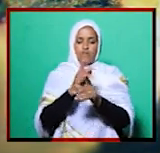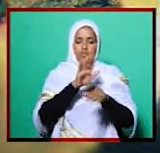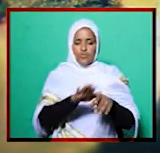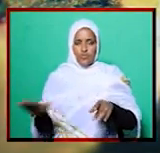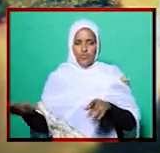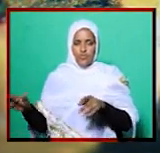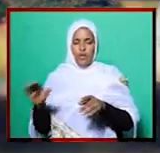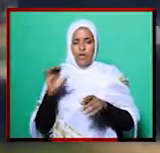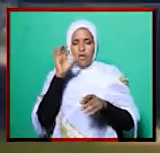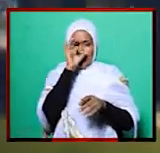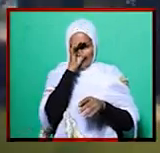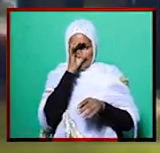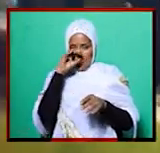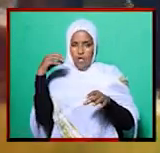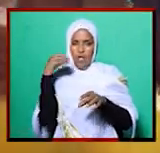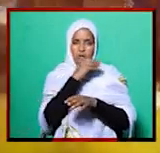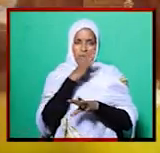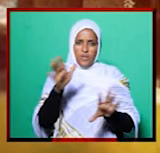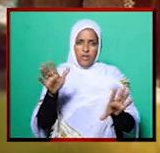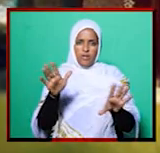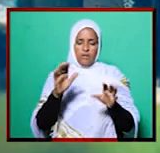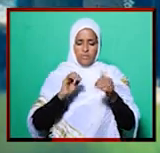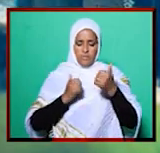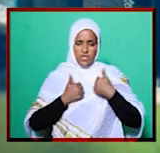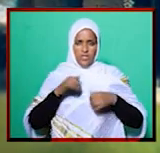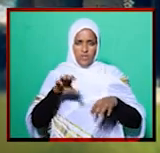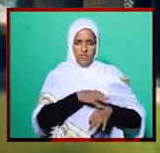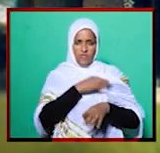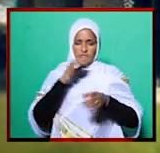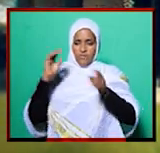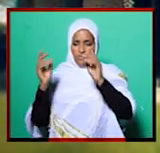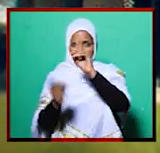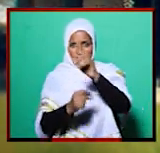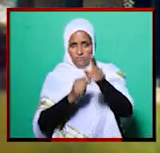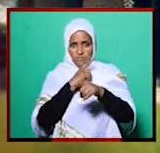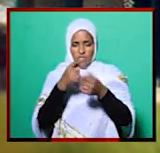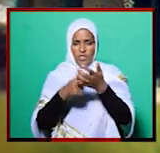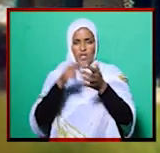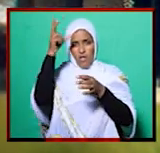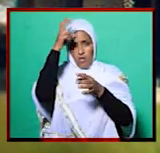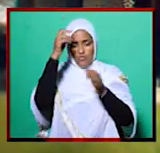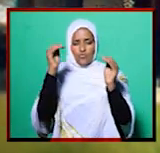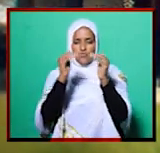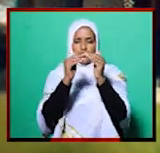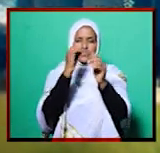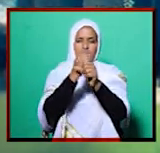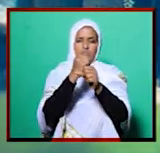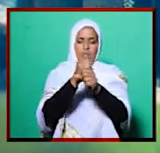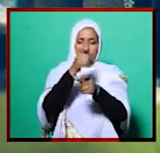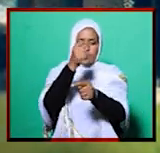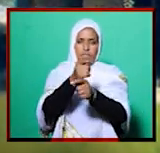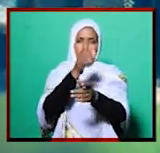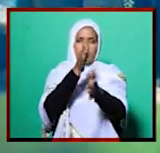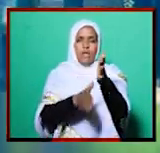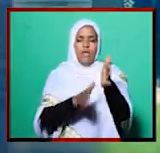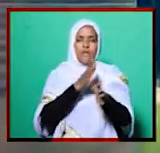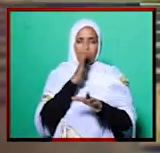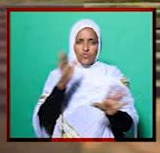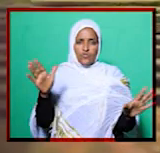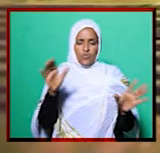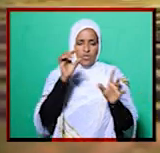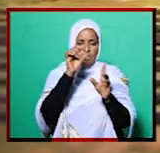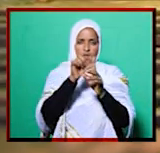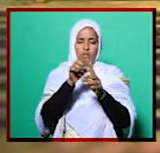በተኩላዎች እንዳይነጠቁ፣ በጥርጥር መንፈስ እንዳይመቱና የዲያብሎስን እኩይ ሥራ በግብር እንዳይገልጡ የቃሉን